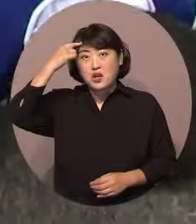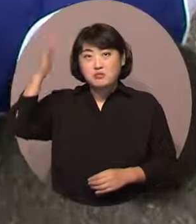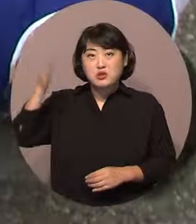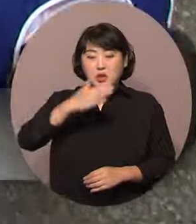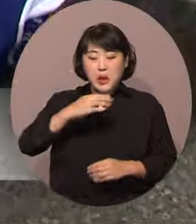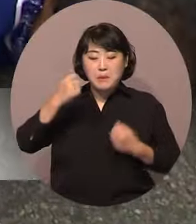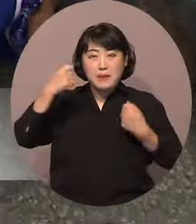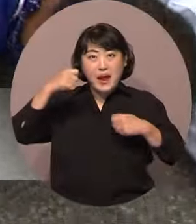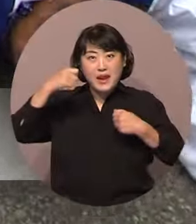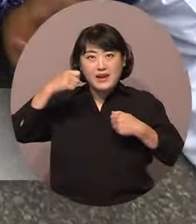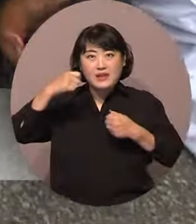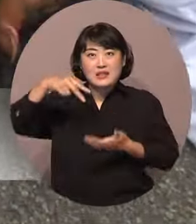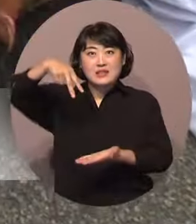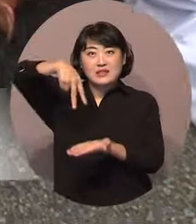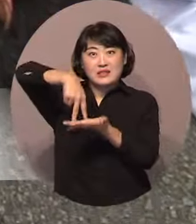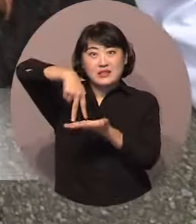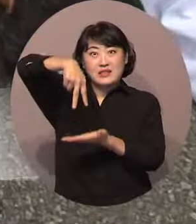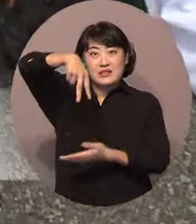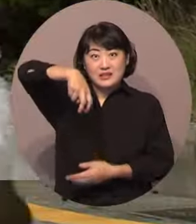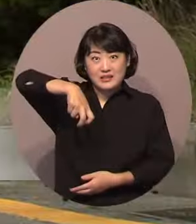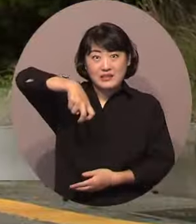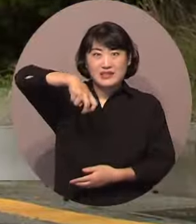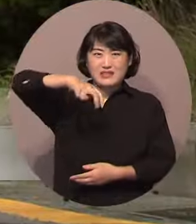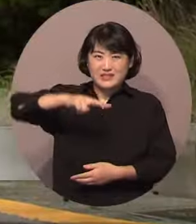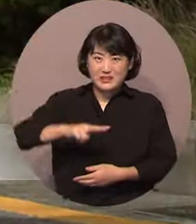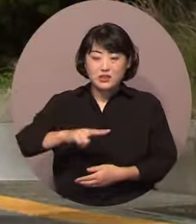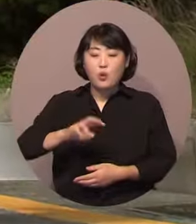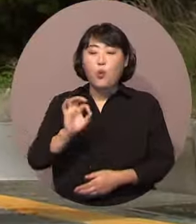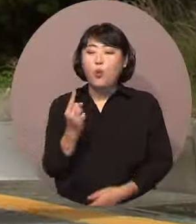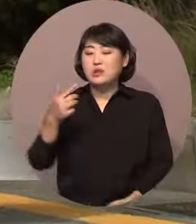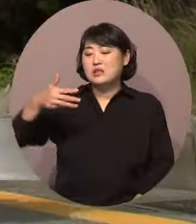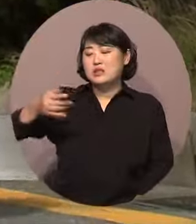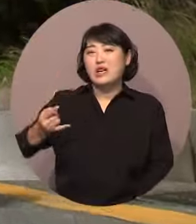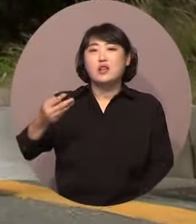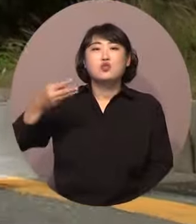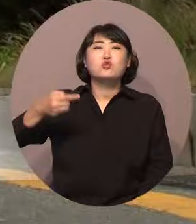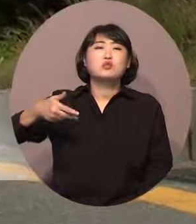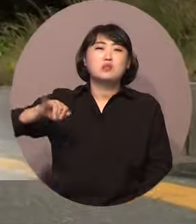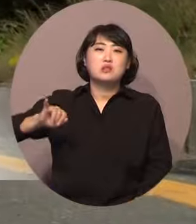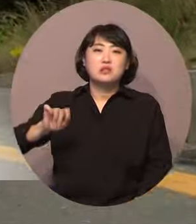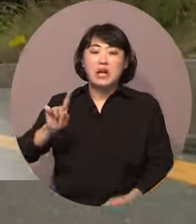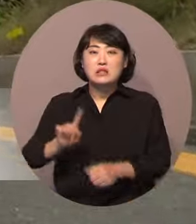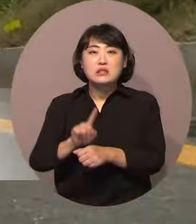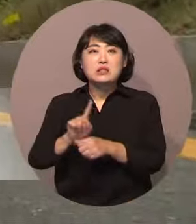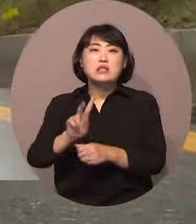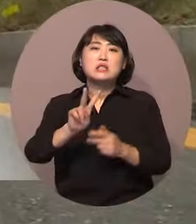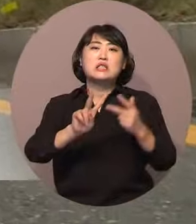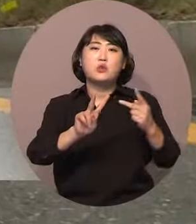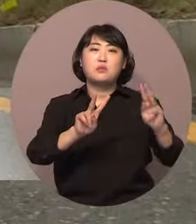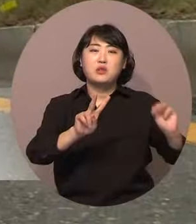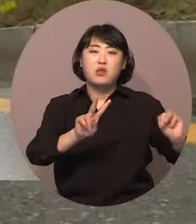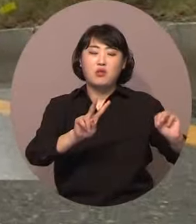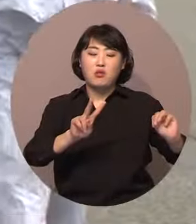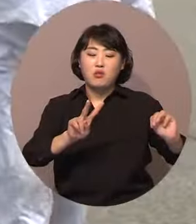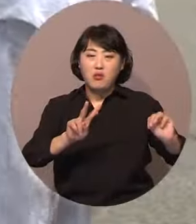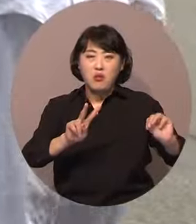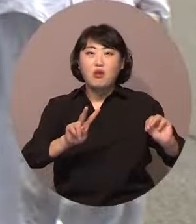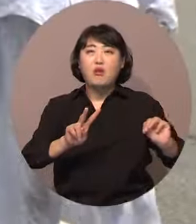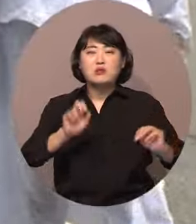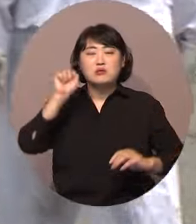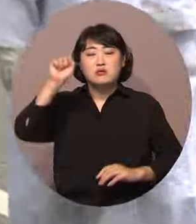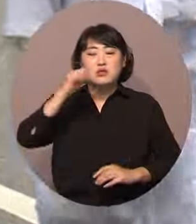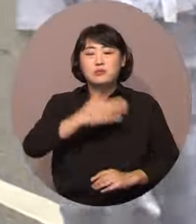발끝까지 바닥에 대고 절을 하는 오체투지. 1시간 넘게 2km를 이동하는 강행군에도 지친 이는